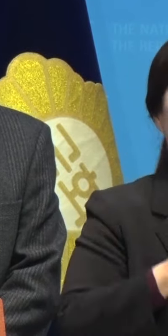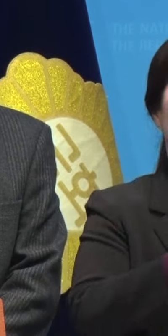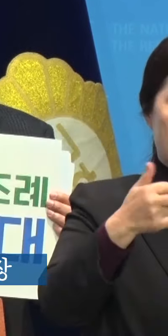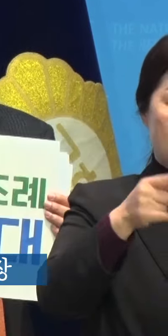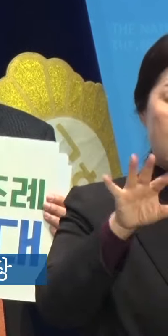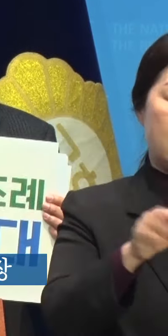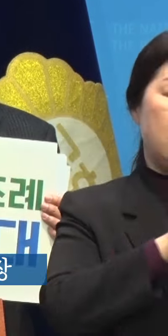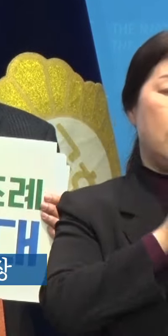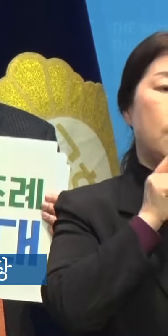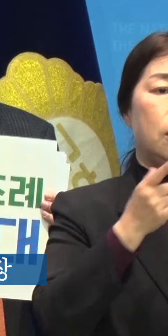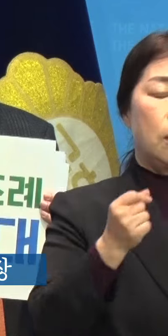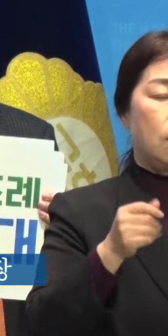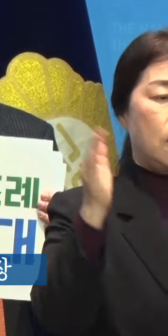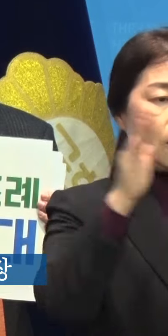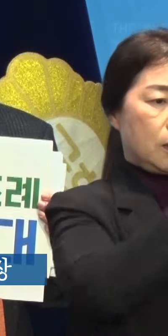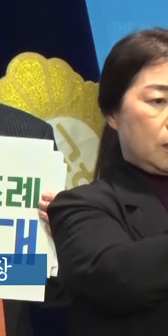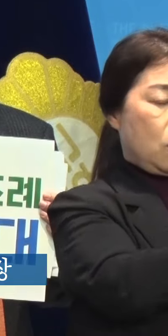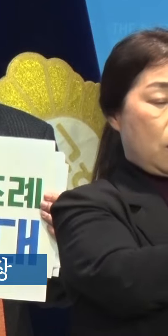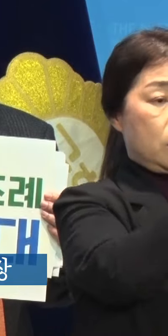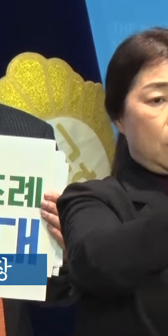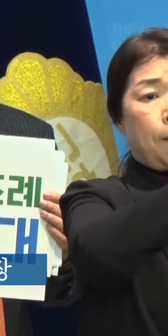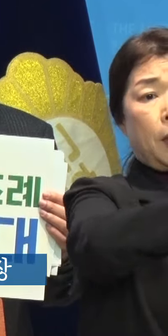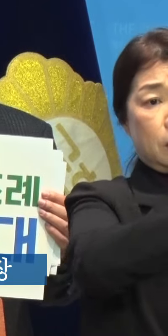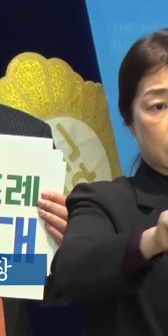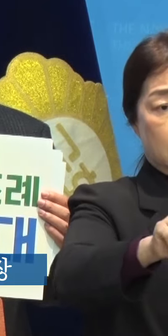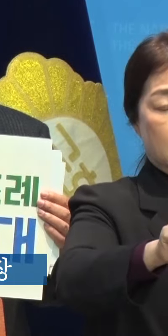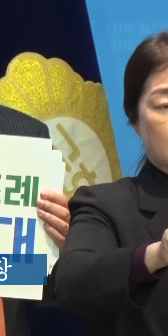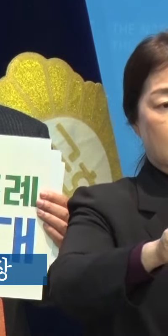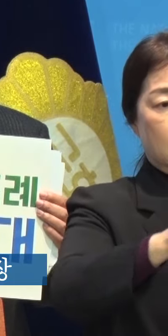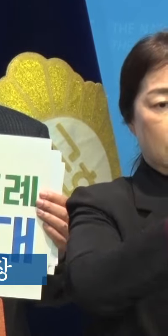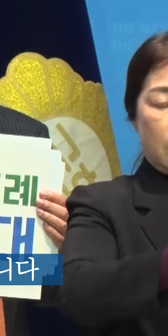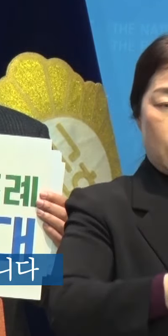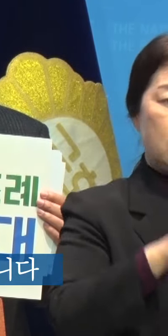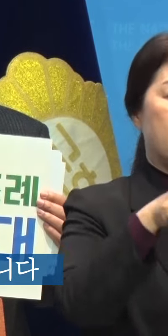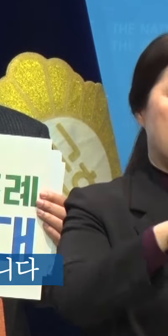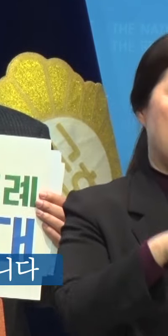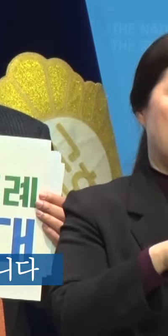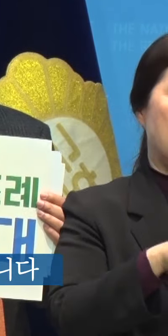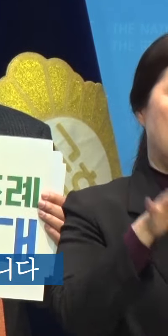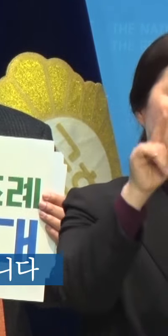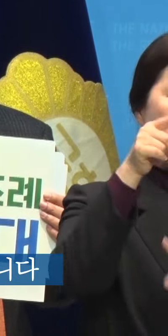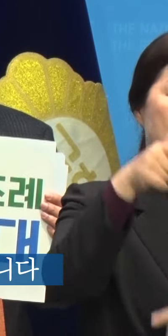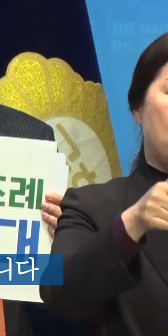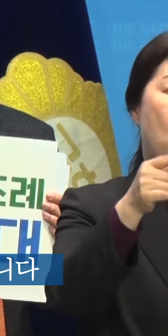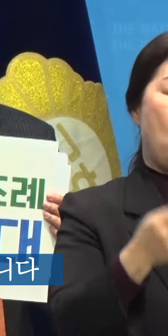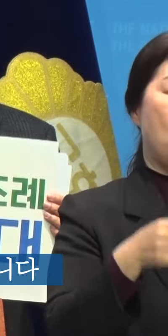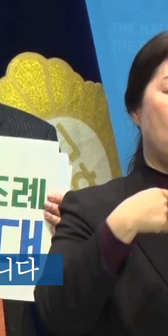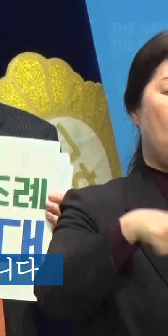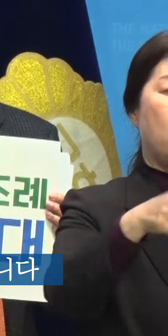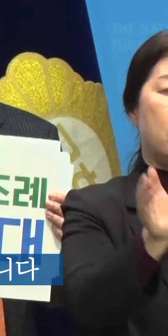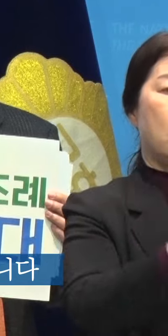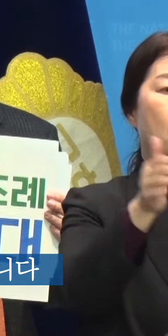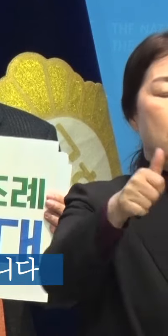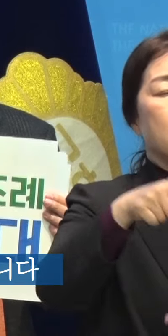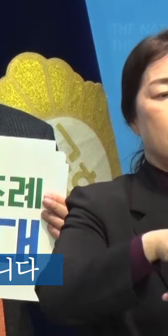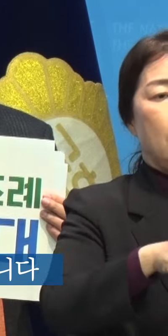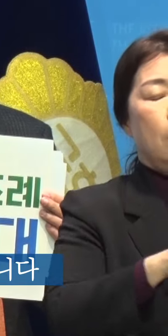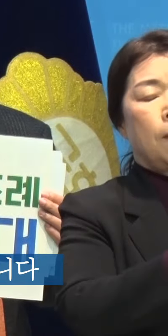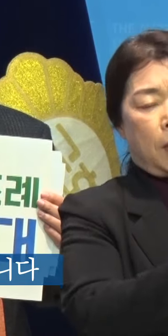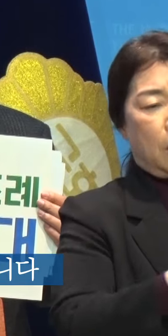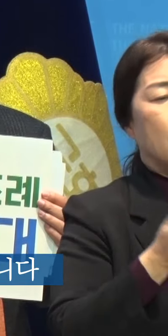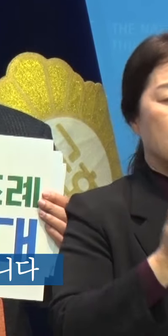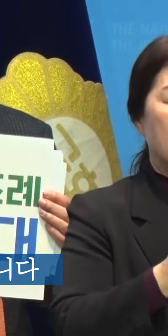두십시오. 학생인권조례 폐지에 대한 윤석열 대통령의 입장, 이주호 교육부 장관의 입장